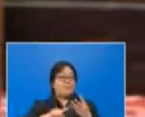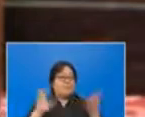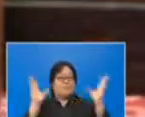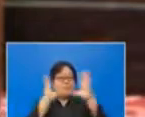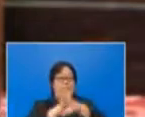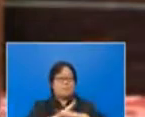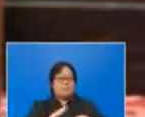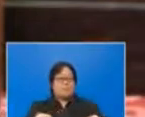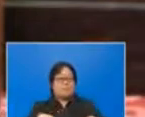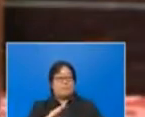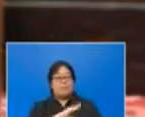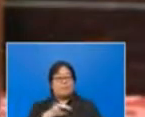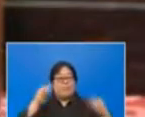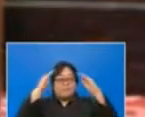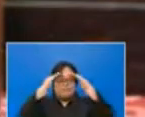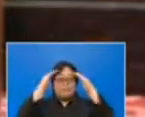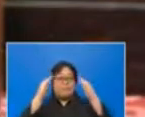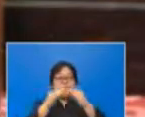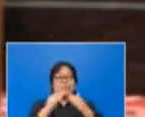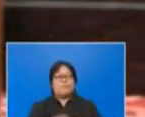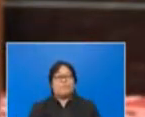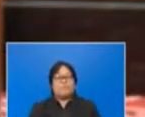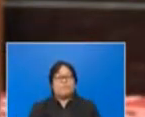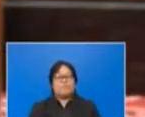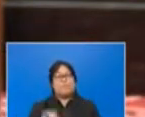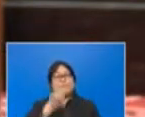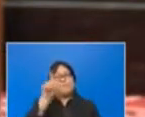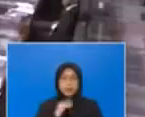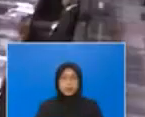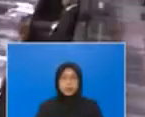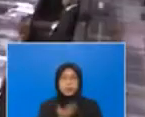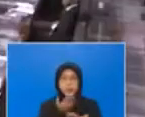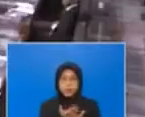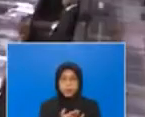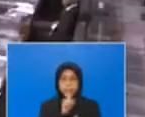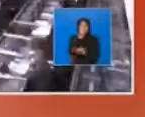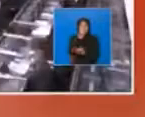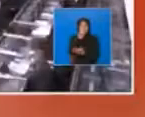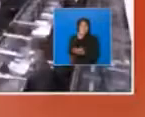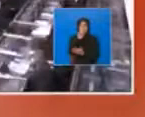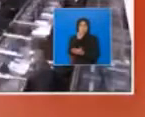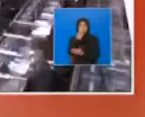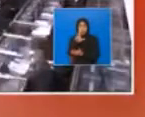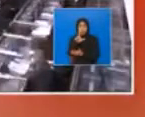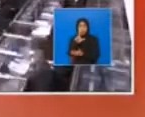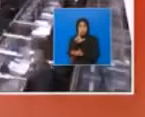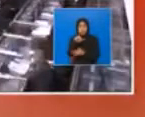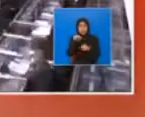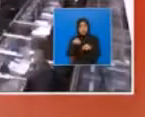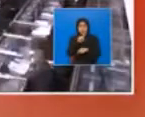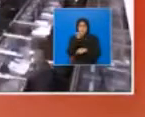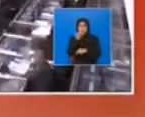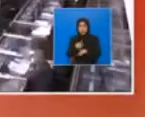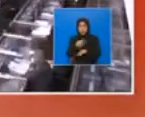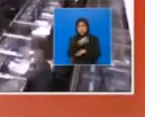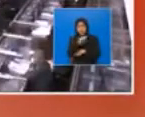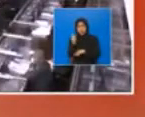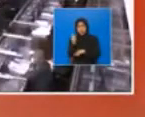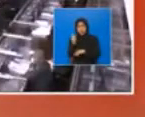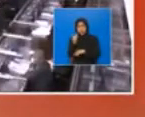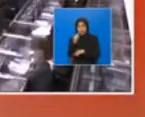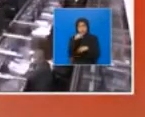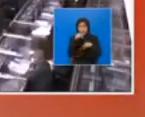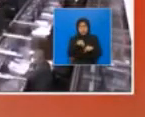Muhyiddin Yassin menjawab soalan pertama yang dibangkitkan oleh Senator Datuk Razali Idris berhubung pelaksanaan dan keberkesanan Majlis Kemakmuran Bumi